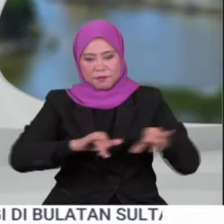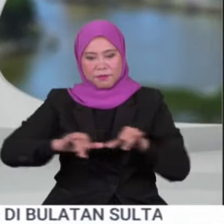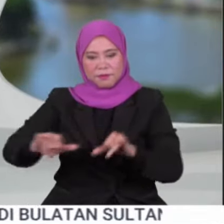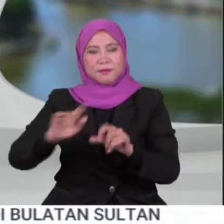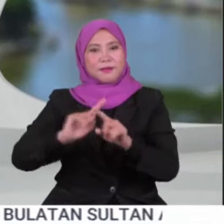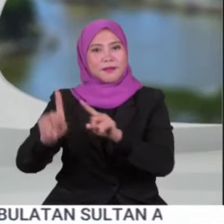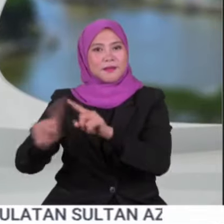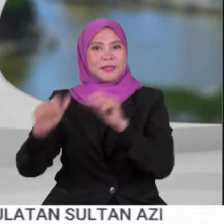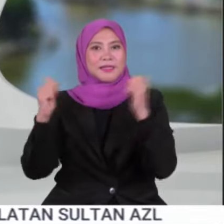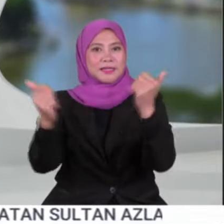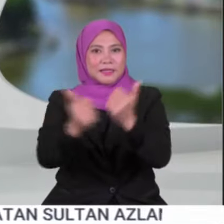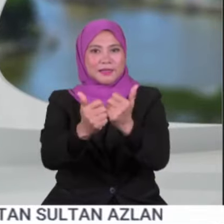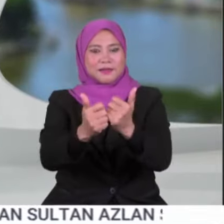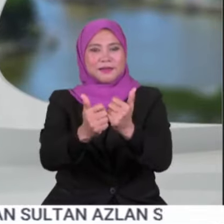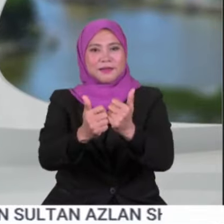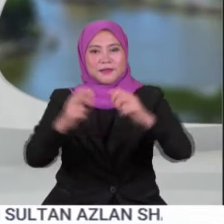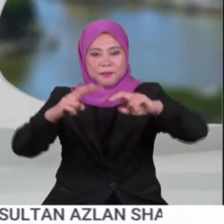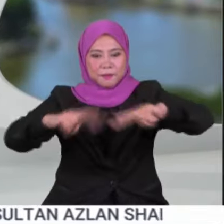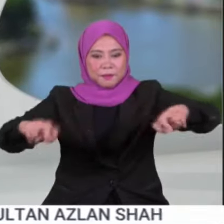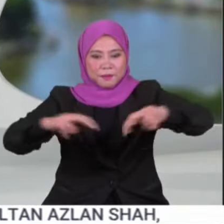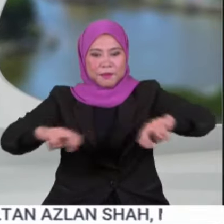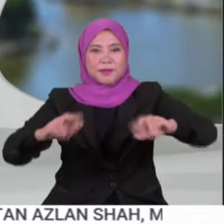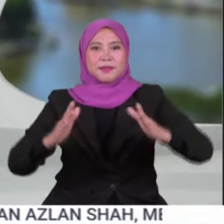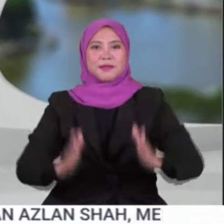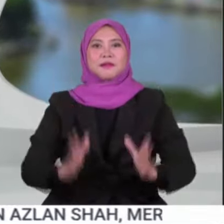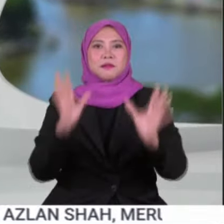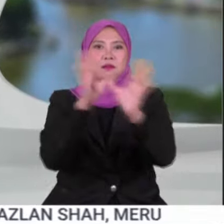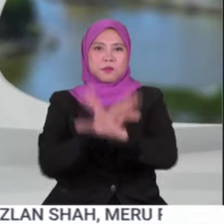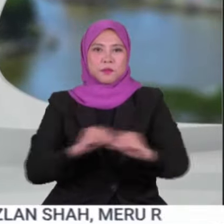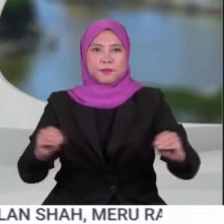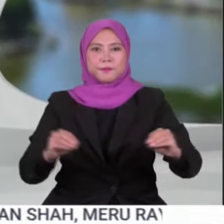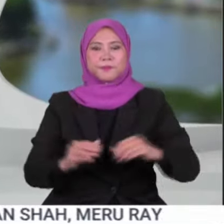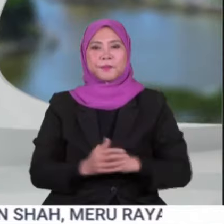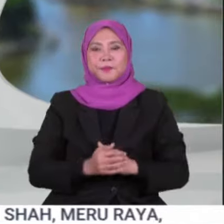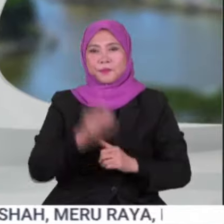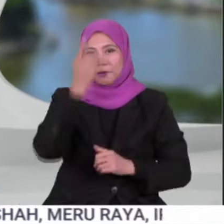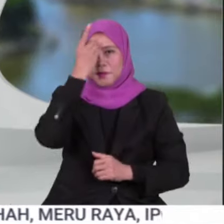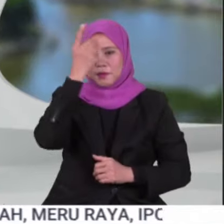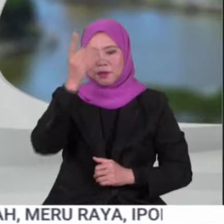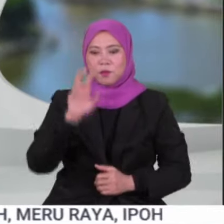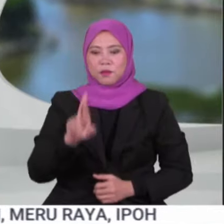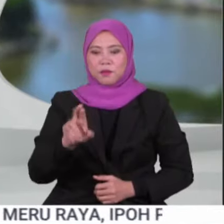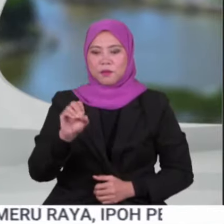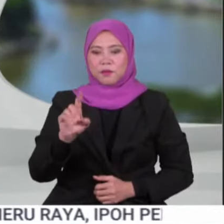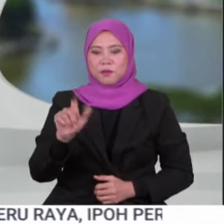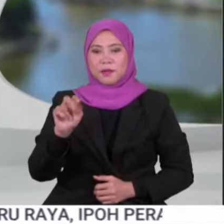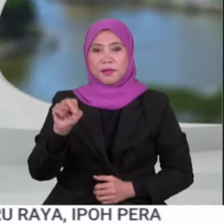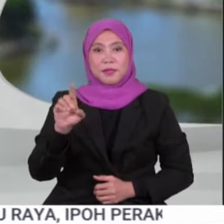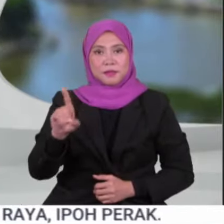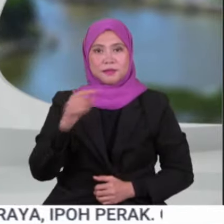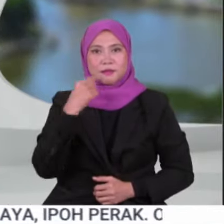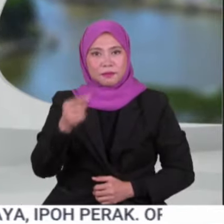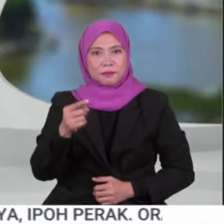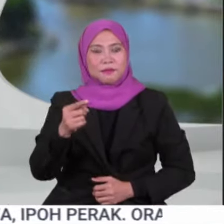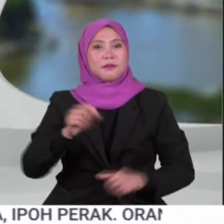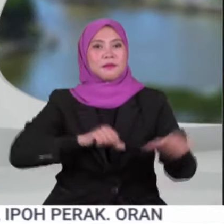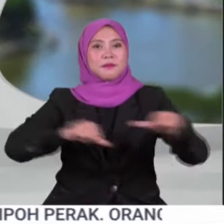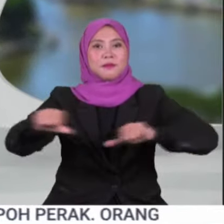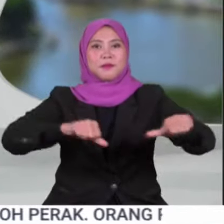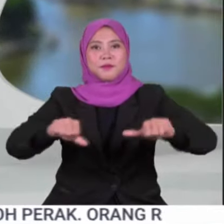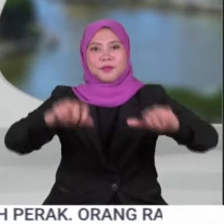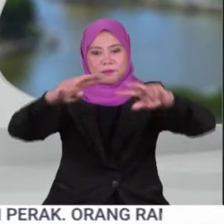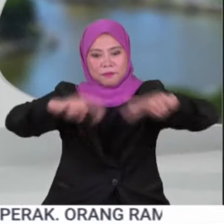pelbagai agensi dan institusi penyelidikan di Sarawak. Menterinya Datuk Roland Sagawiin berkata ia untuk memastikan